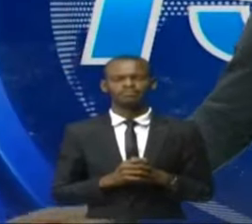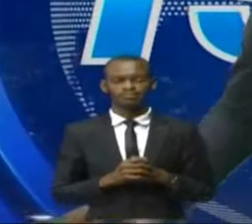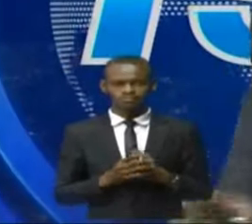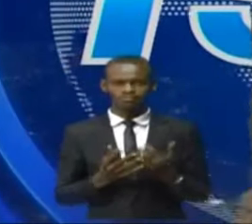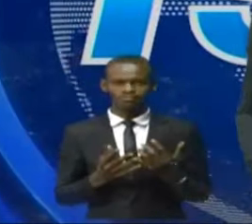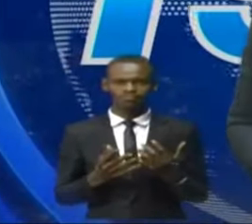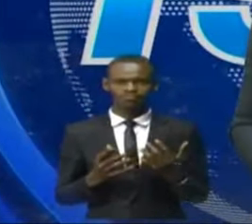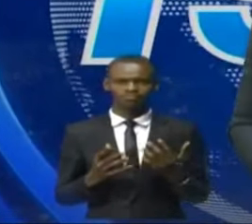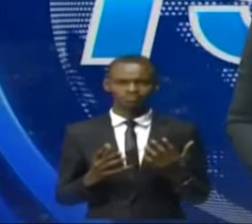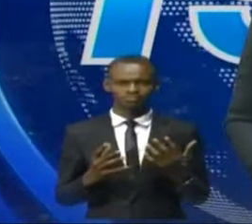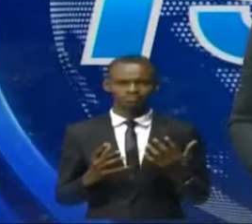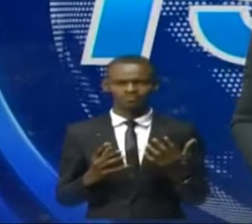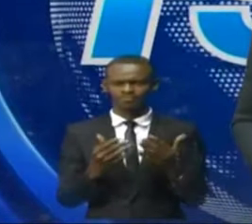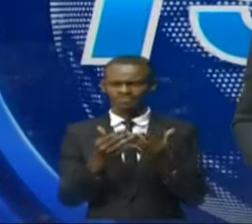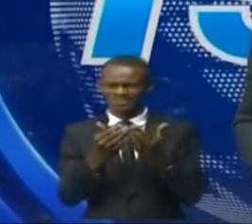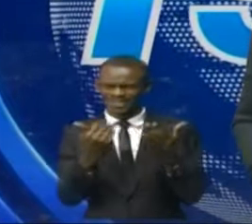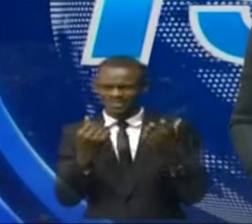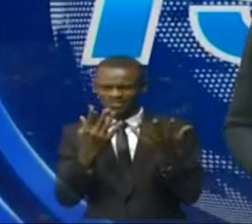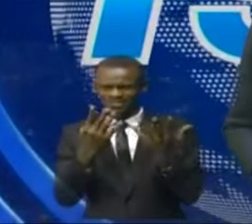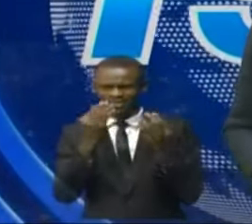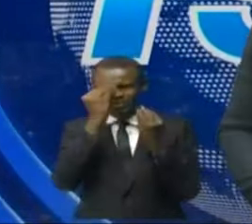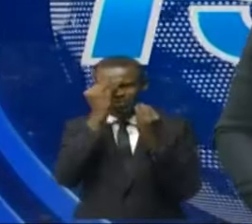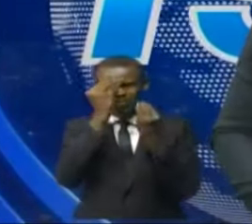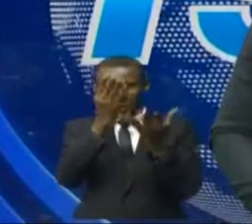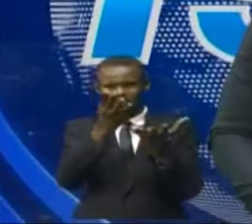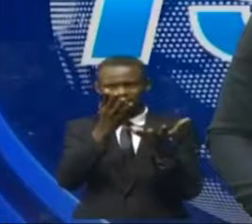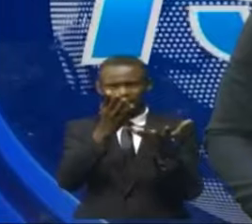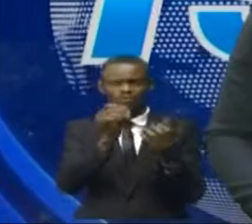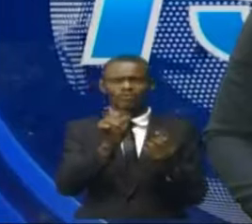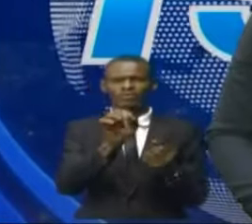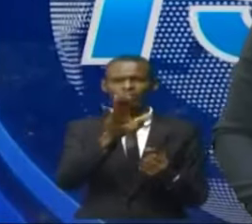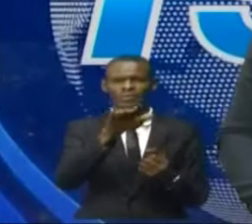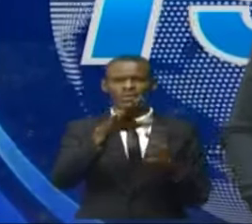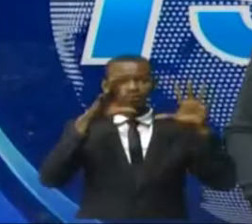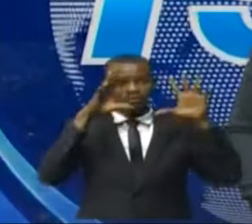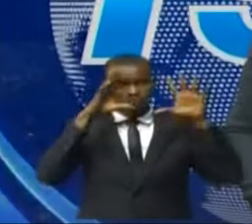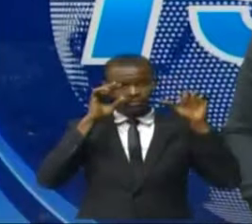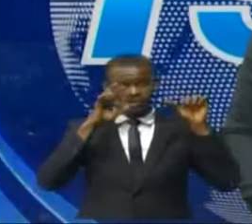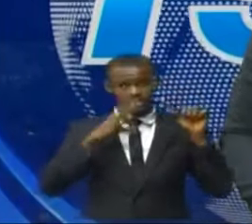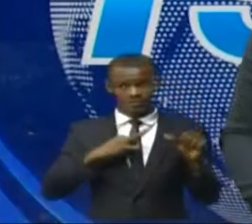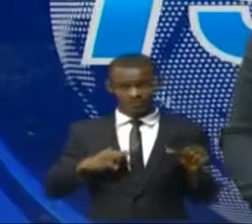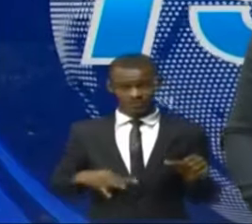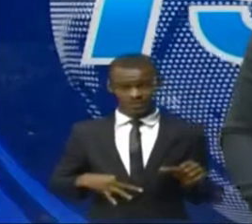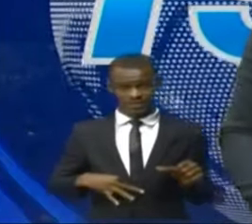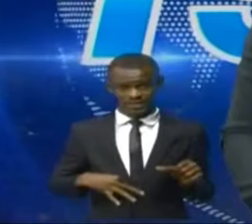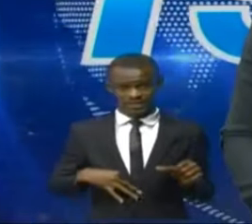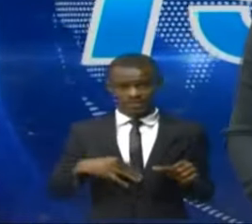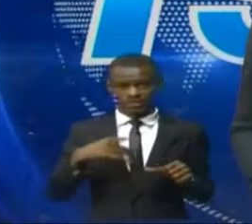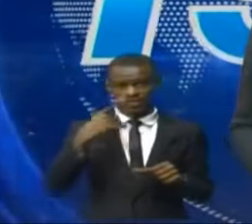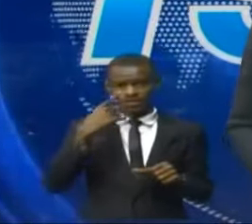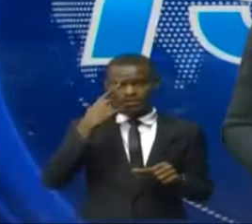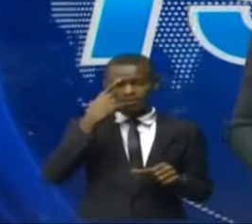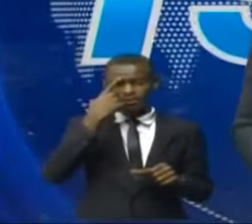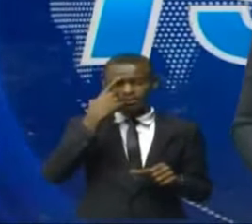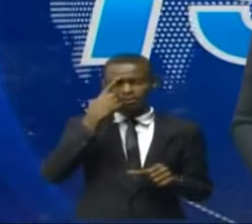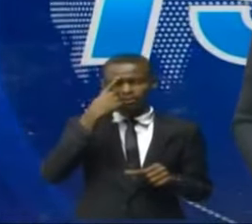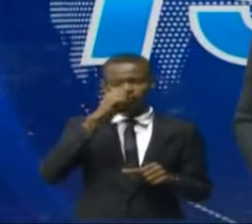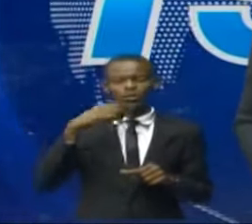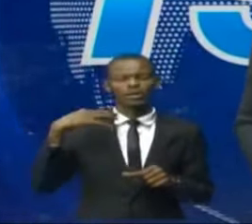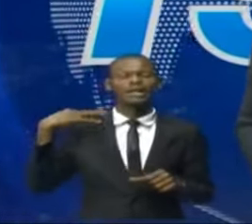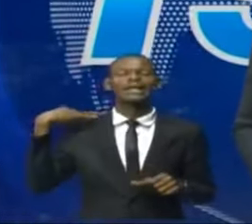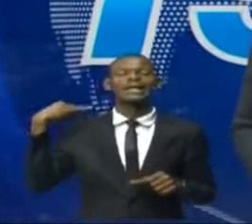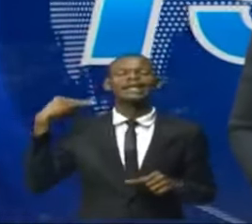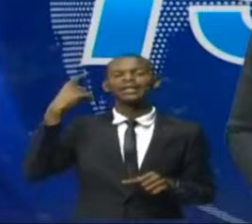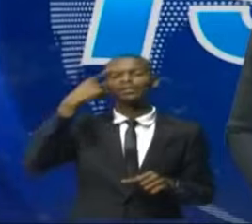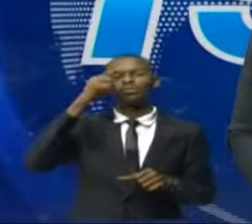Et puis en bref, avant de nous quitter, Félix Tshisekedi, candidat président pour les habitants de la Terre Jaune dans la commune de Lantsele. Ogui